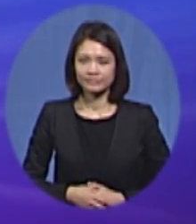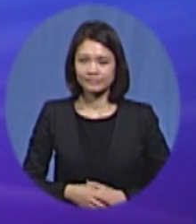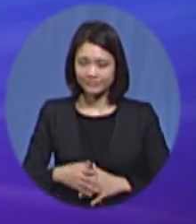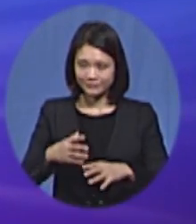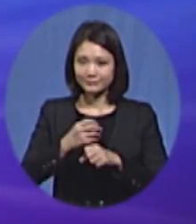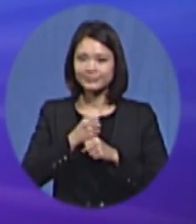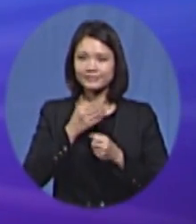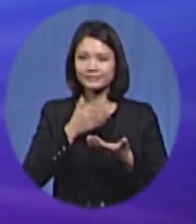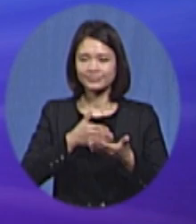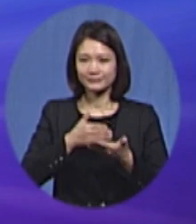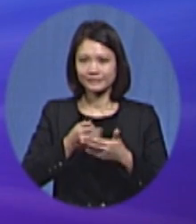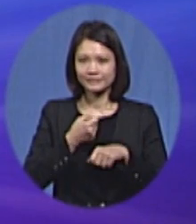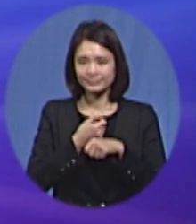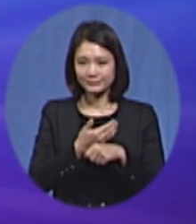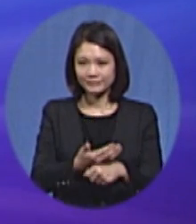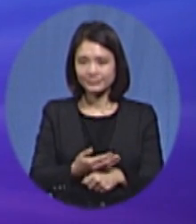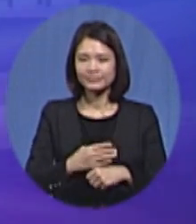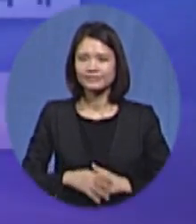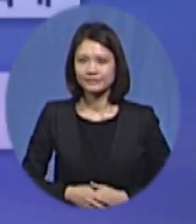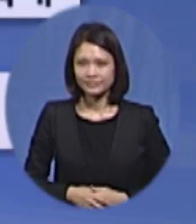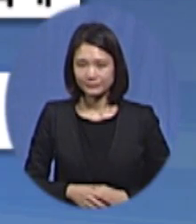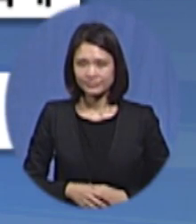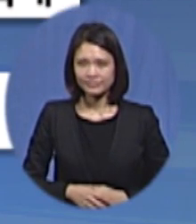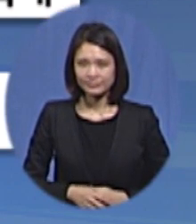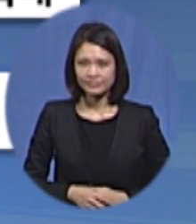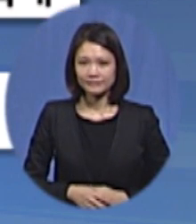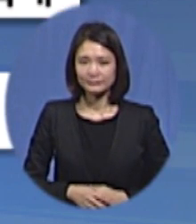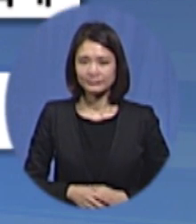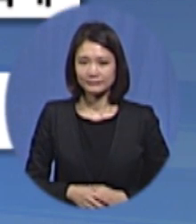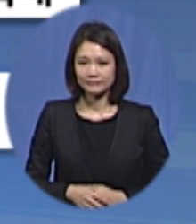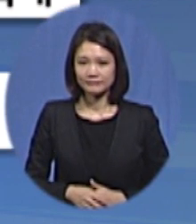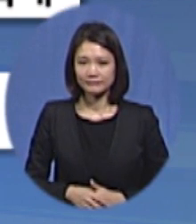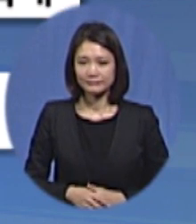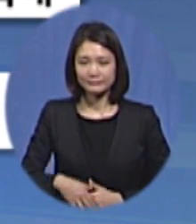이어서 간추린 뉴스를 전해드립니다.